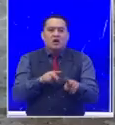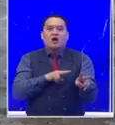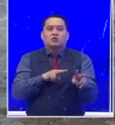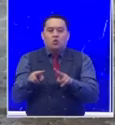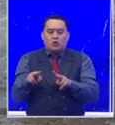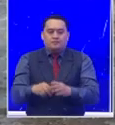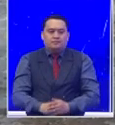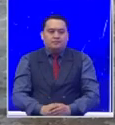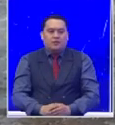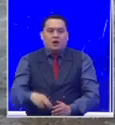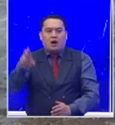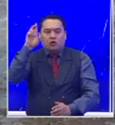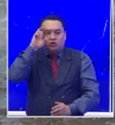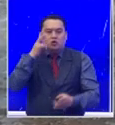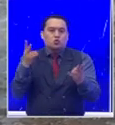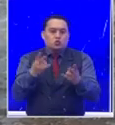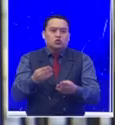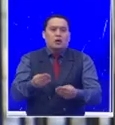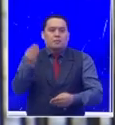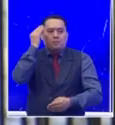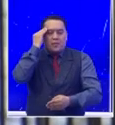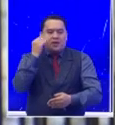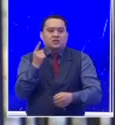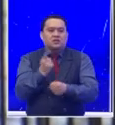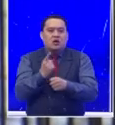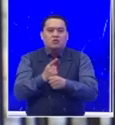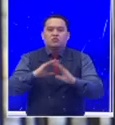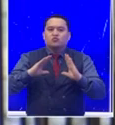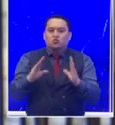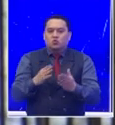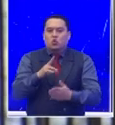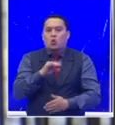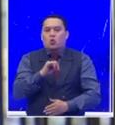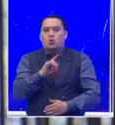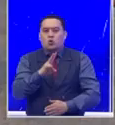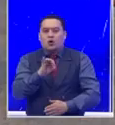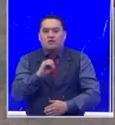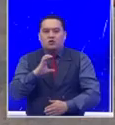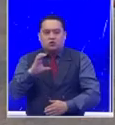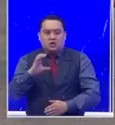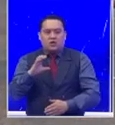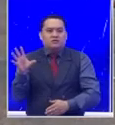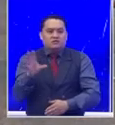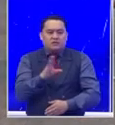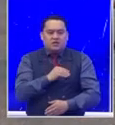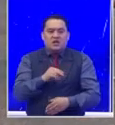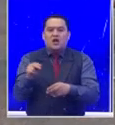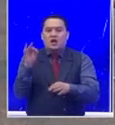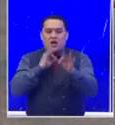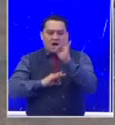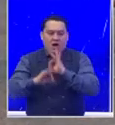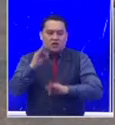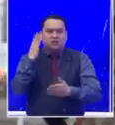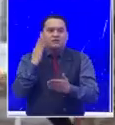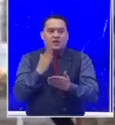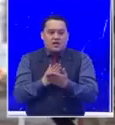контроле. В стране принимаются все необходимые меры по недопущению случаев коронавируса. В республике имеются все необходимые лекарственные